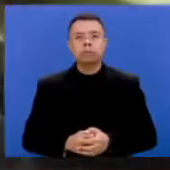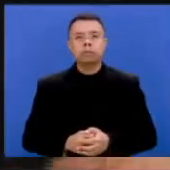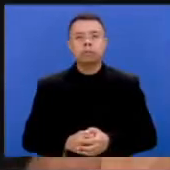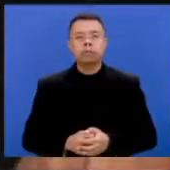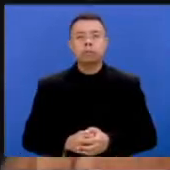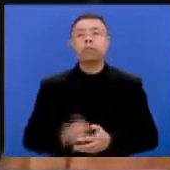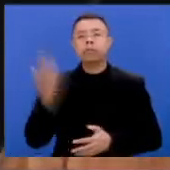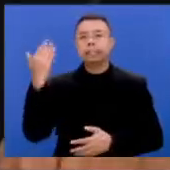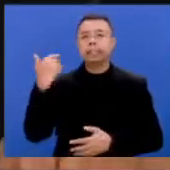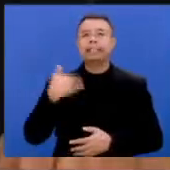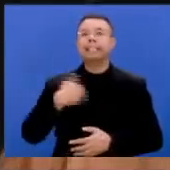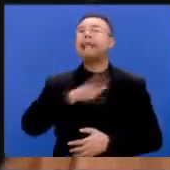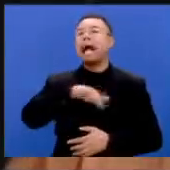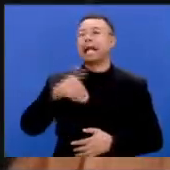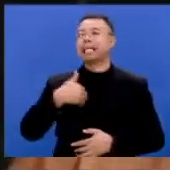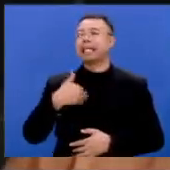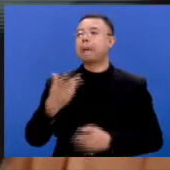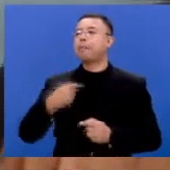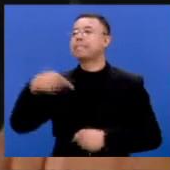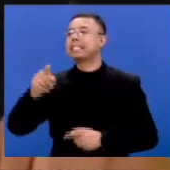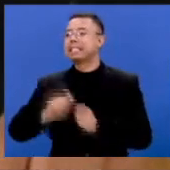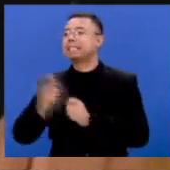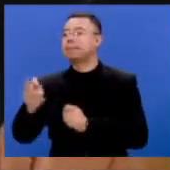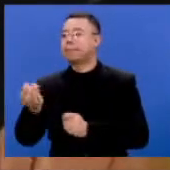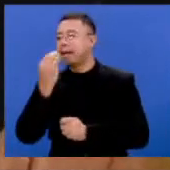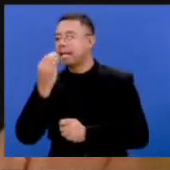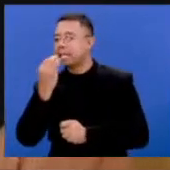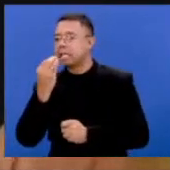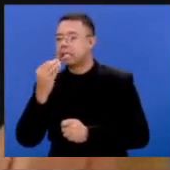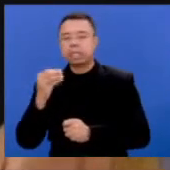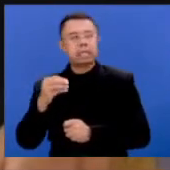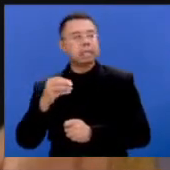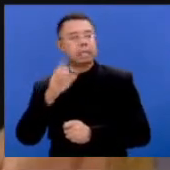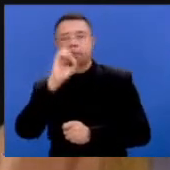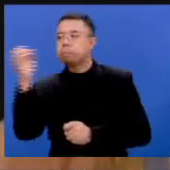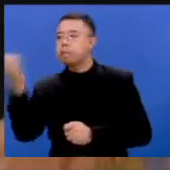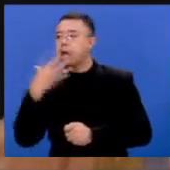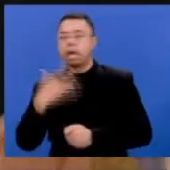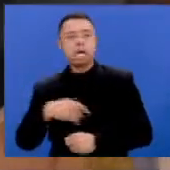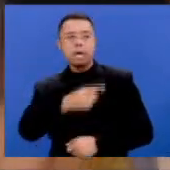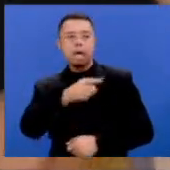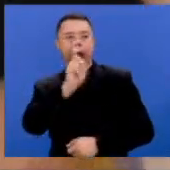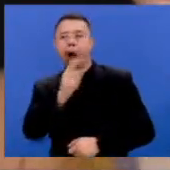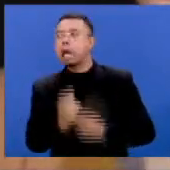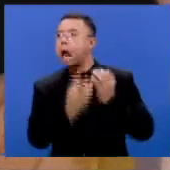Tadi sih anakku lagi mau beli makan ceritanya ya kan, terus mama ada api gitu, terus kata